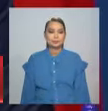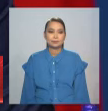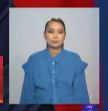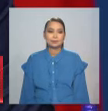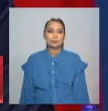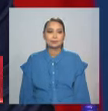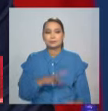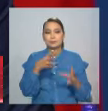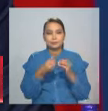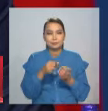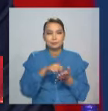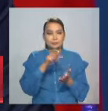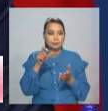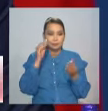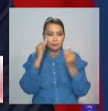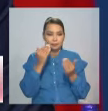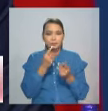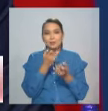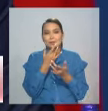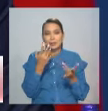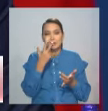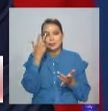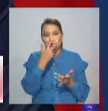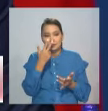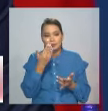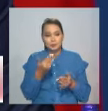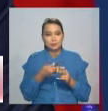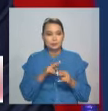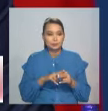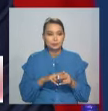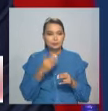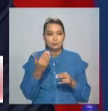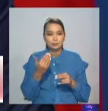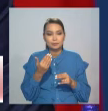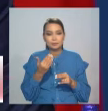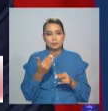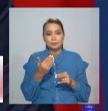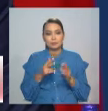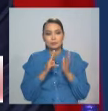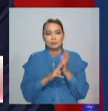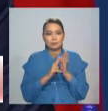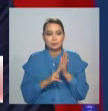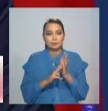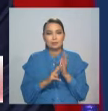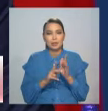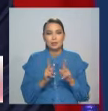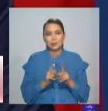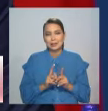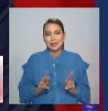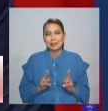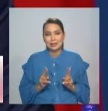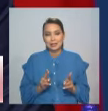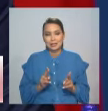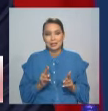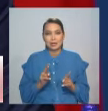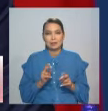По оценкам экспертов, за последние три года в государствах ШОС совершено по меньшей мере 80 резонансных терактов.